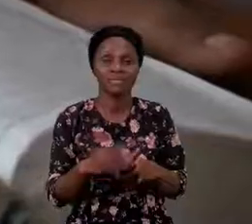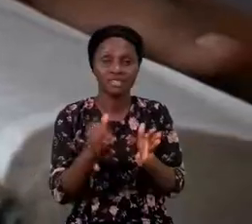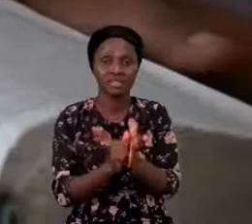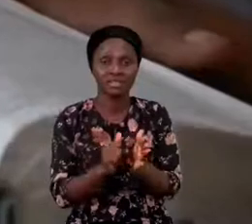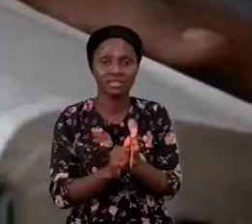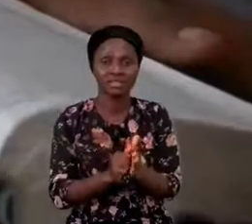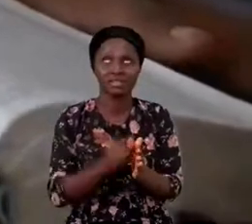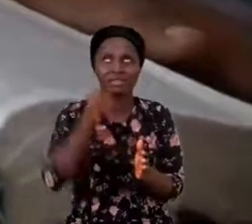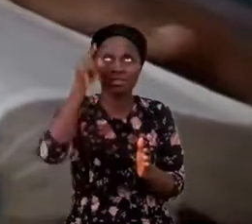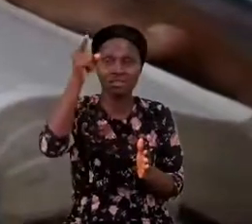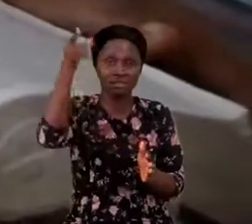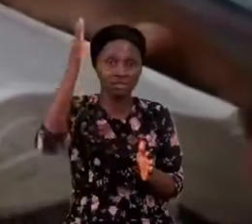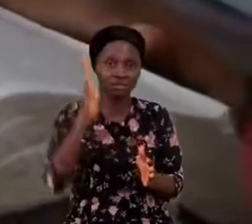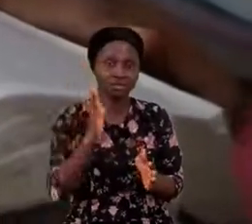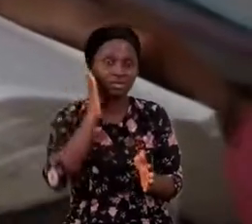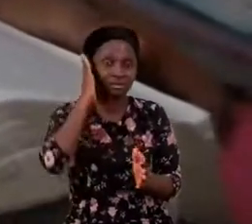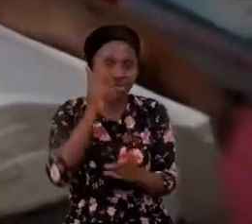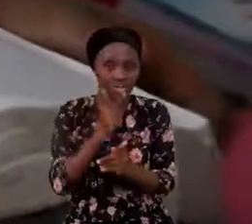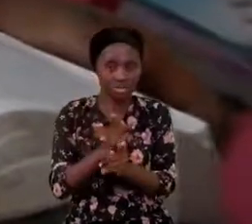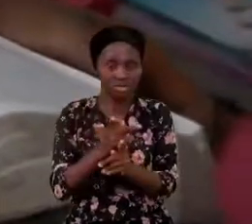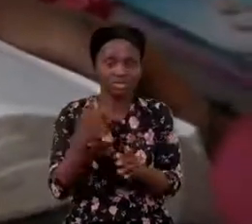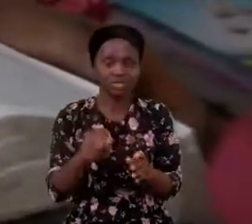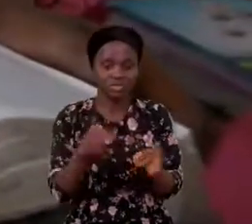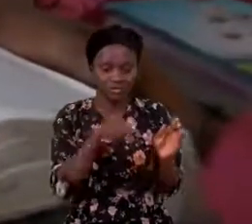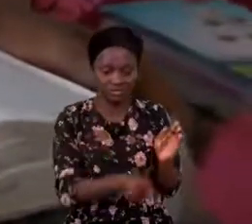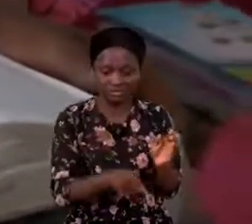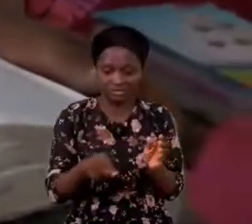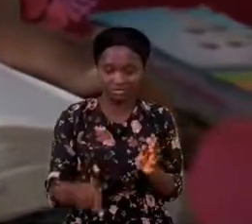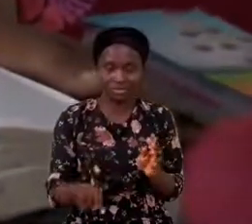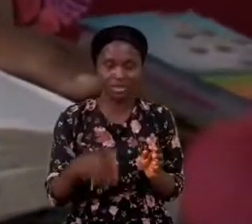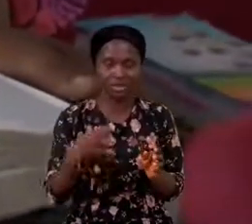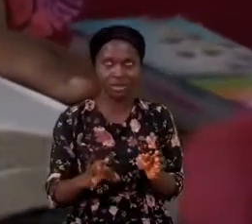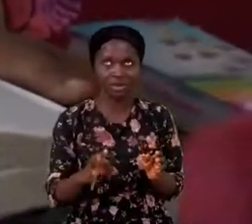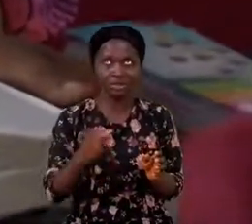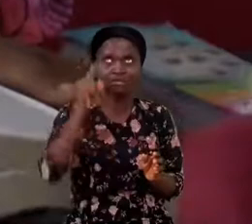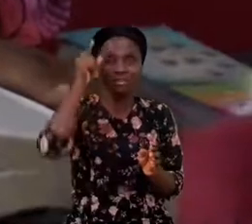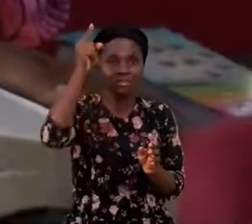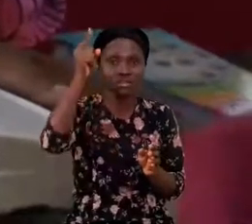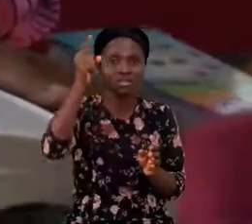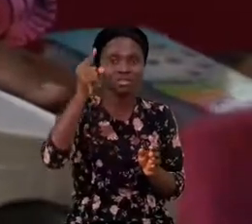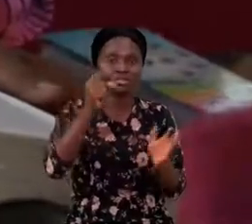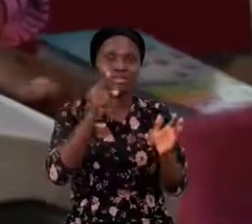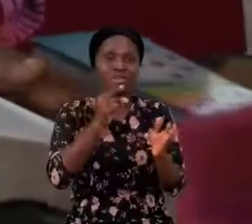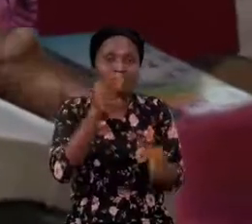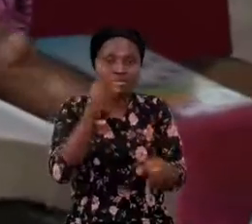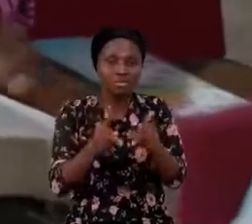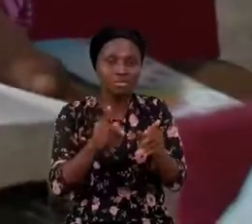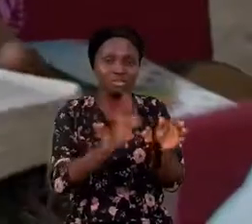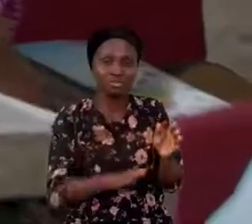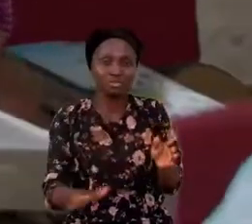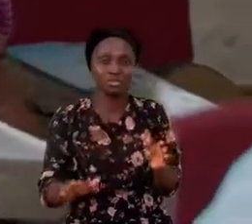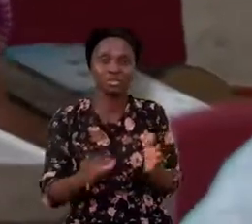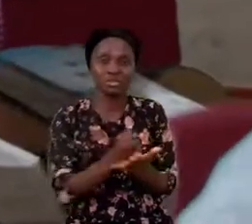seront anéantis dans les ténèbres, car l'homme ne triomphera point par la